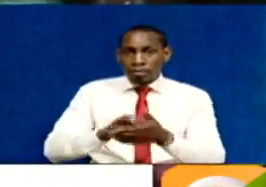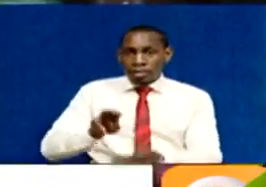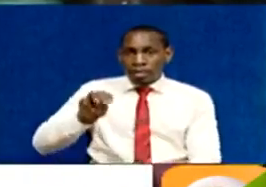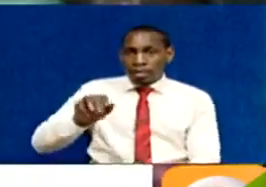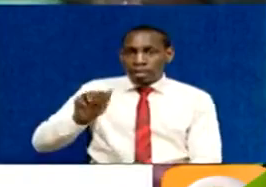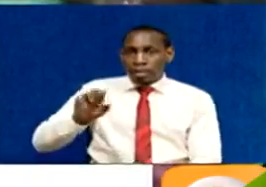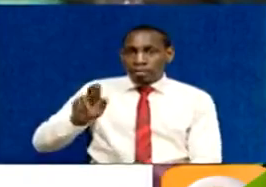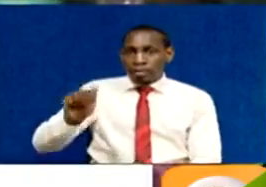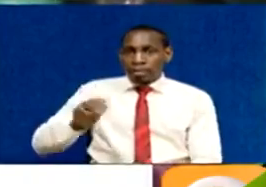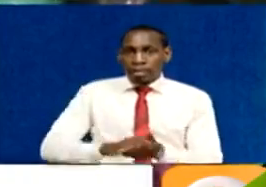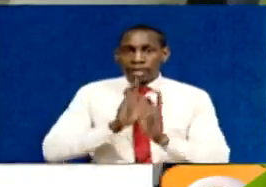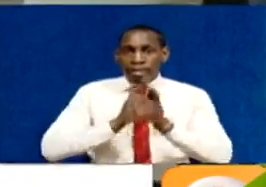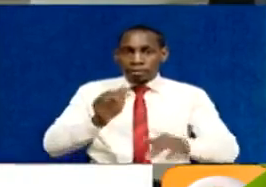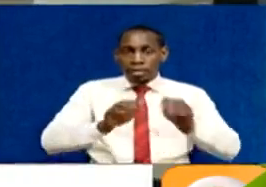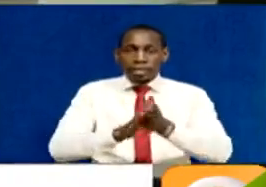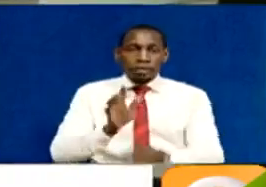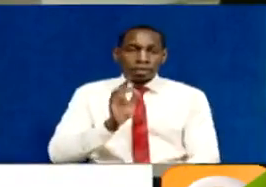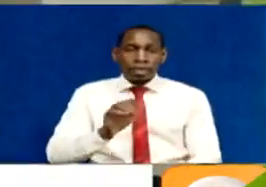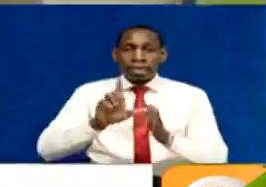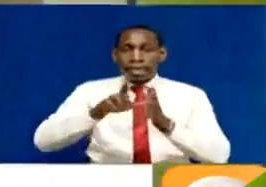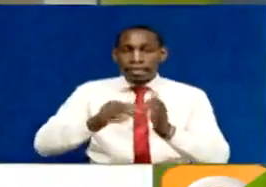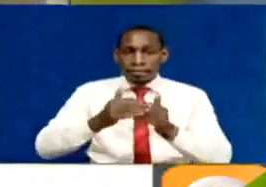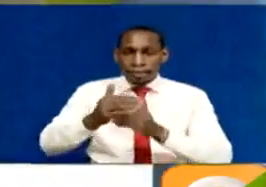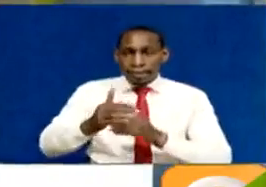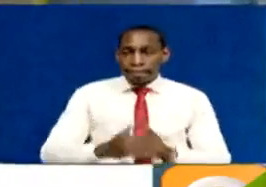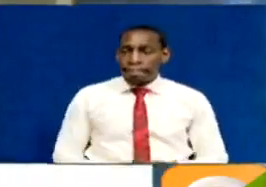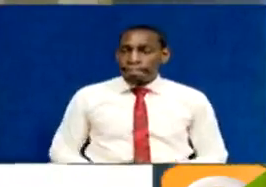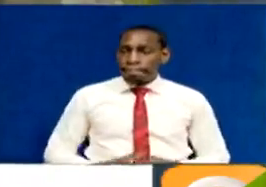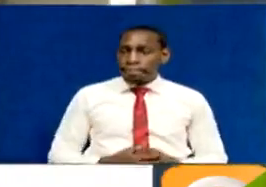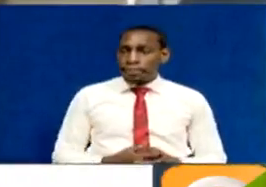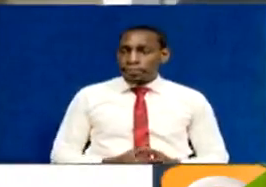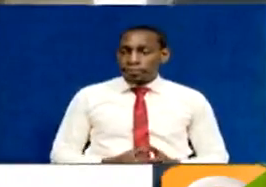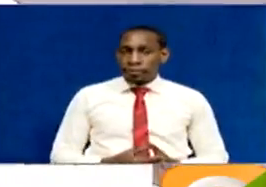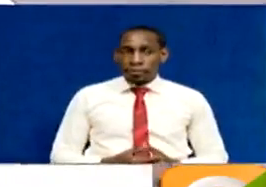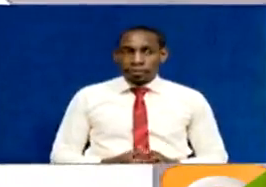Njeru kwa sasa. Matokeo ya kura ni hapo baadaye.